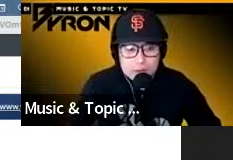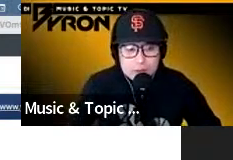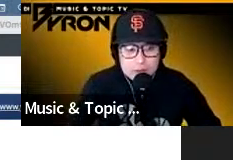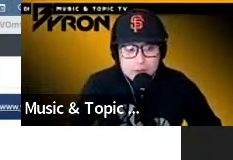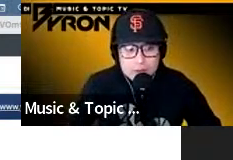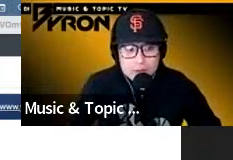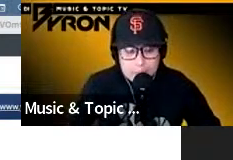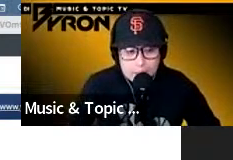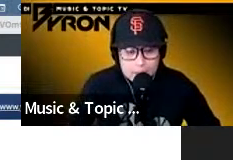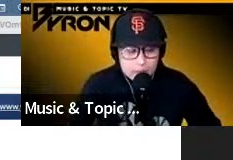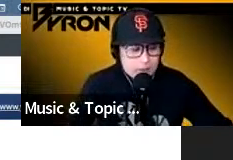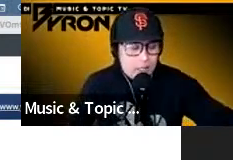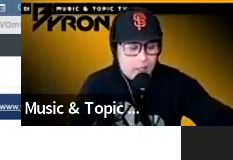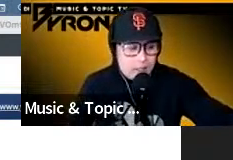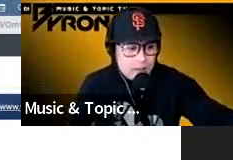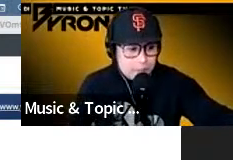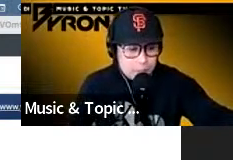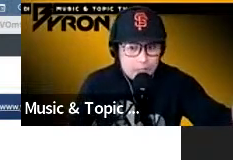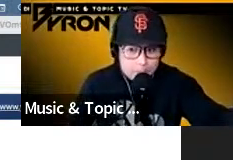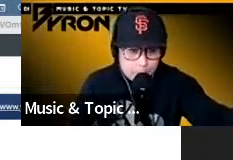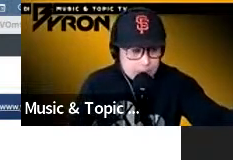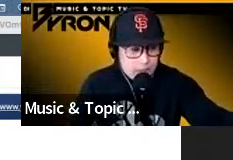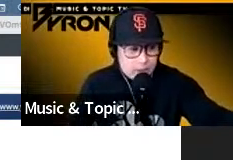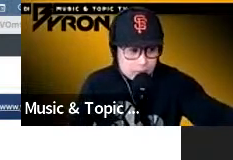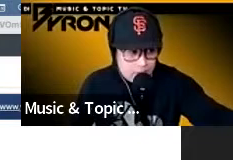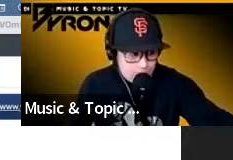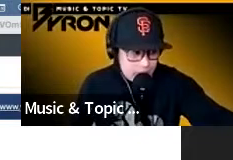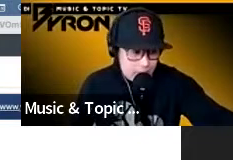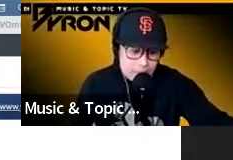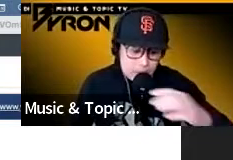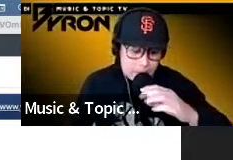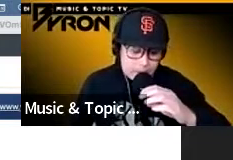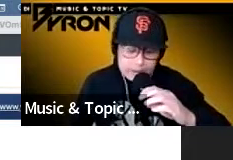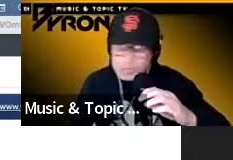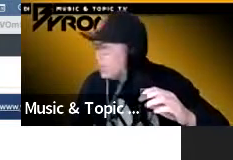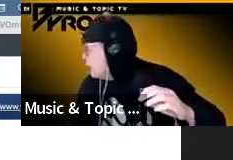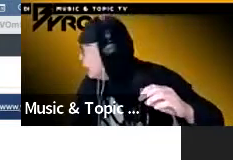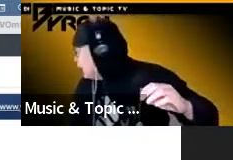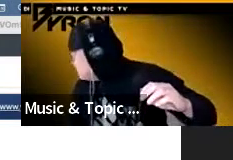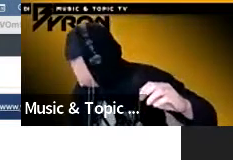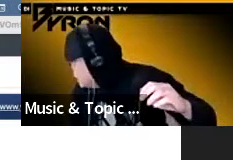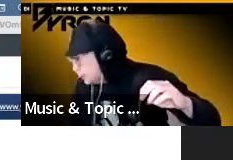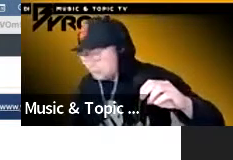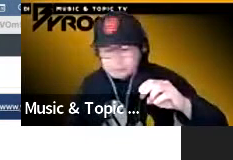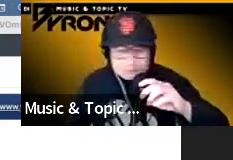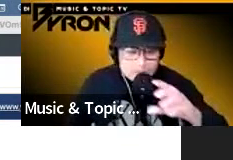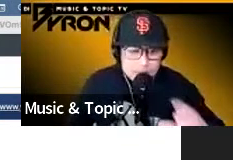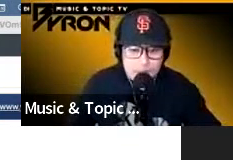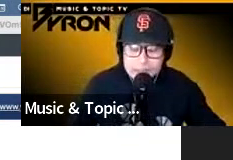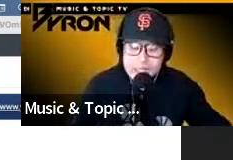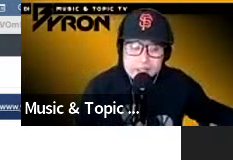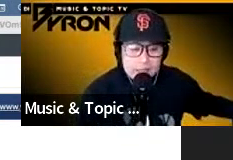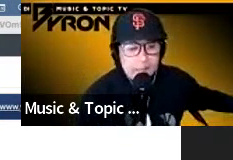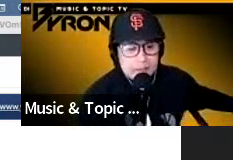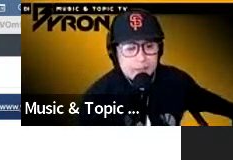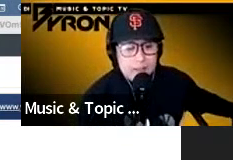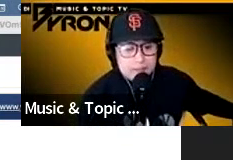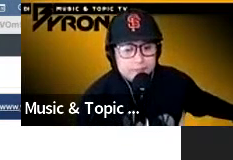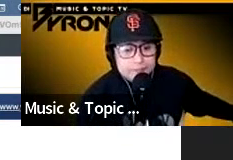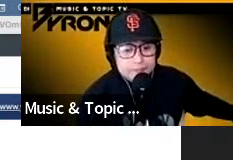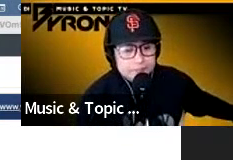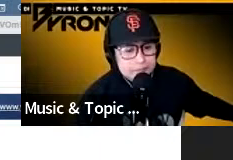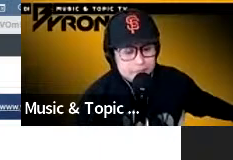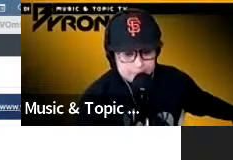mo di ba o Sandali Bullet points Ito number one number two number three I think Hindi naman